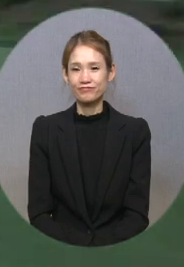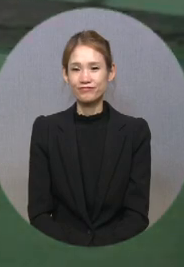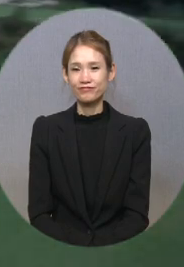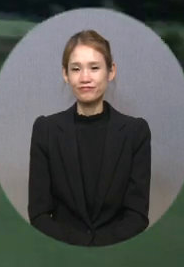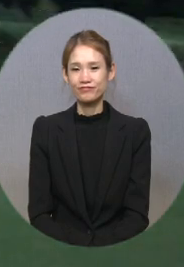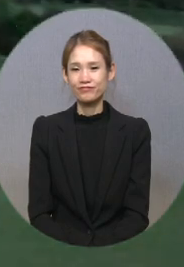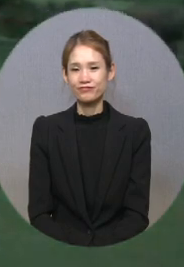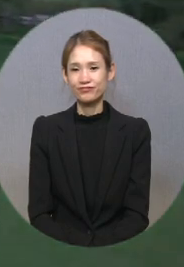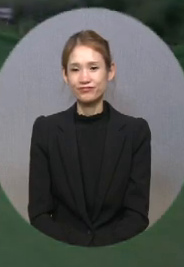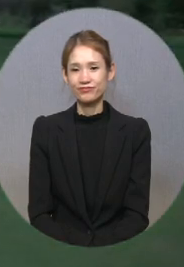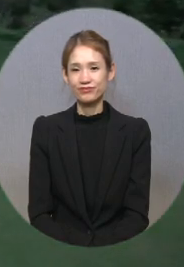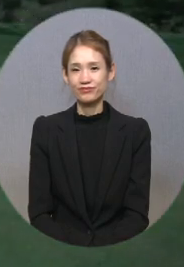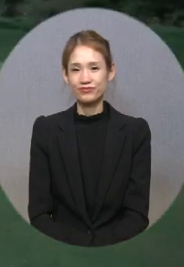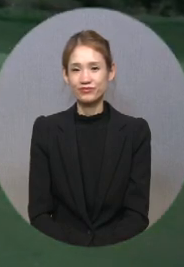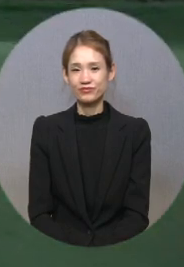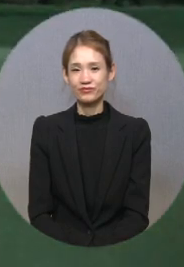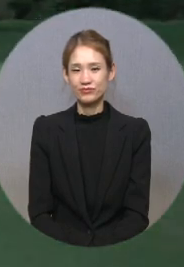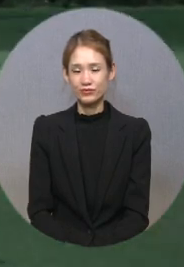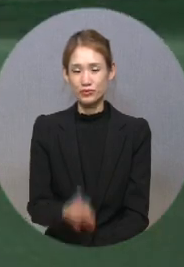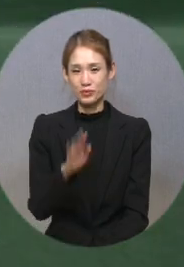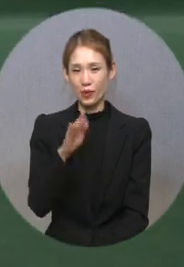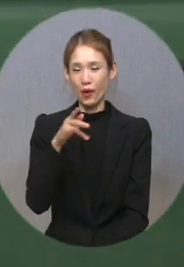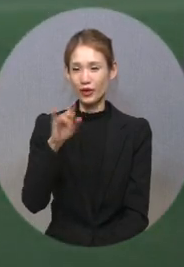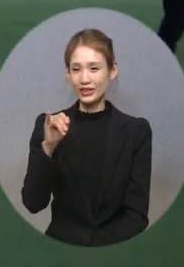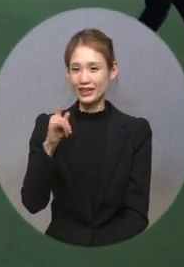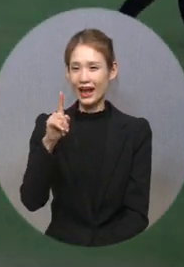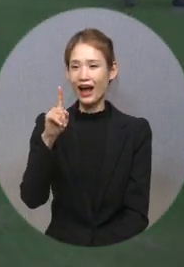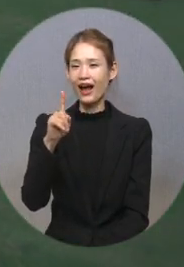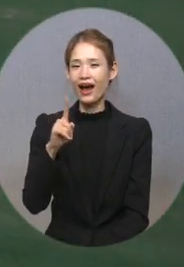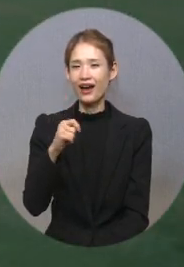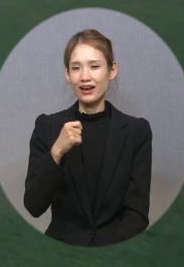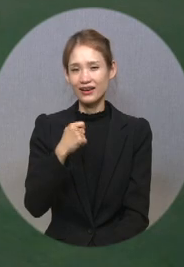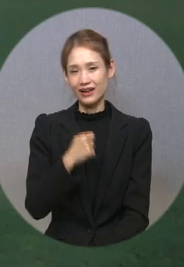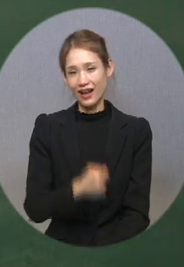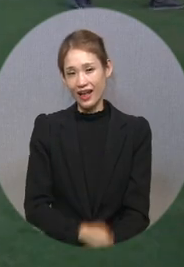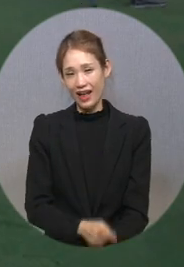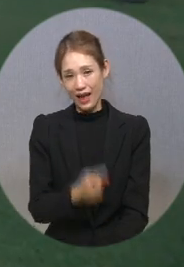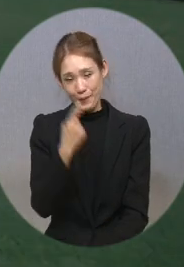버디 하나 하고 싶다. 버디 하나 하자. 버디 하나. 버디 하나.